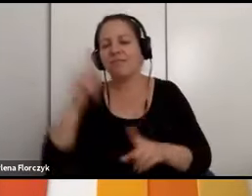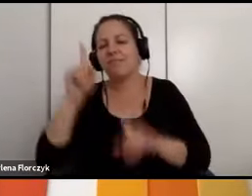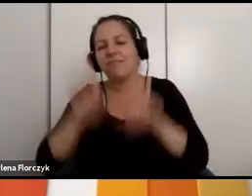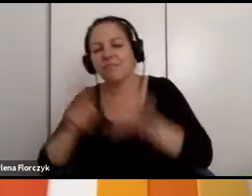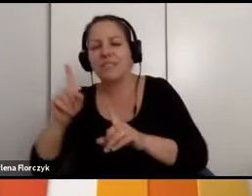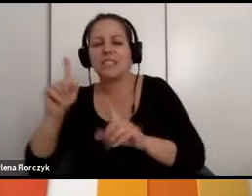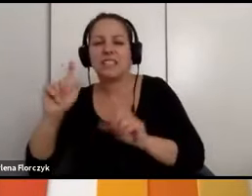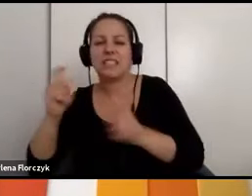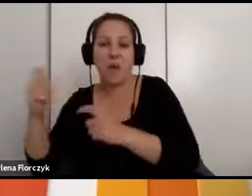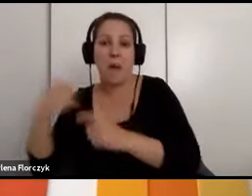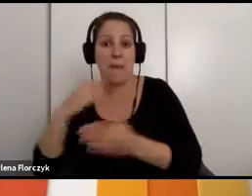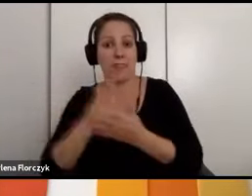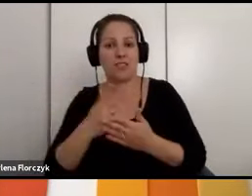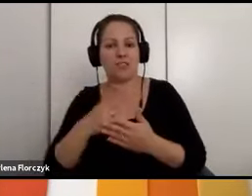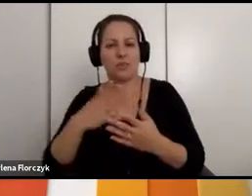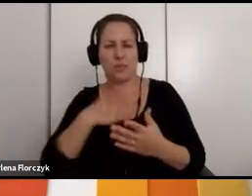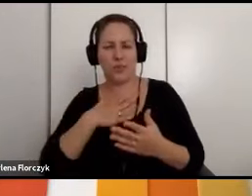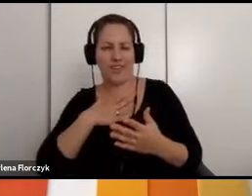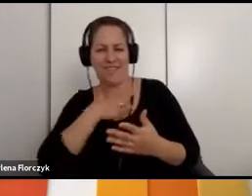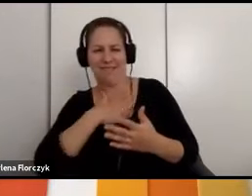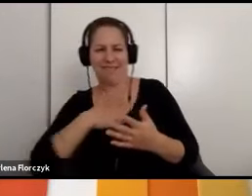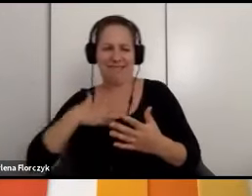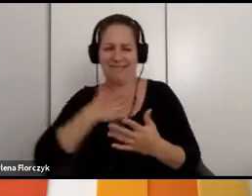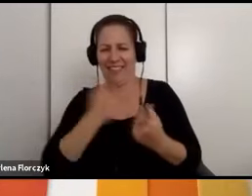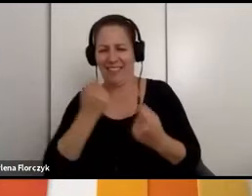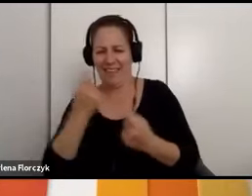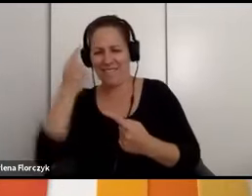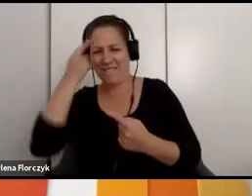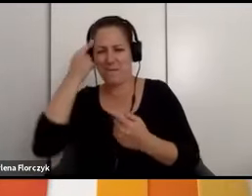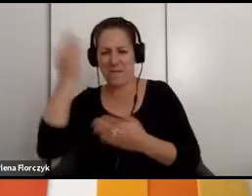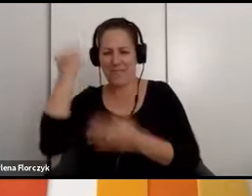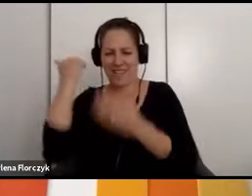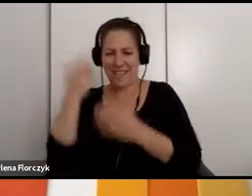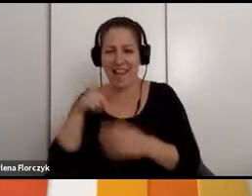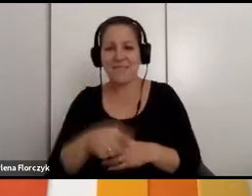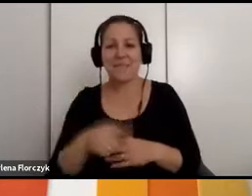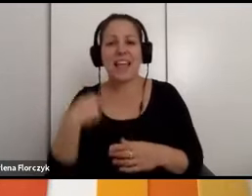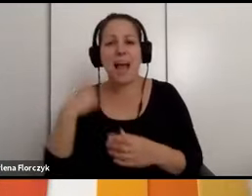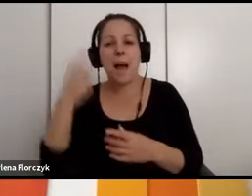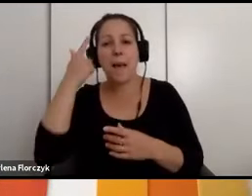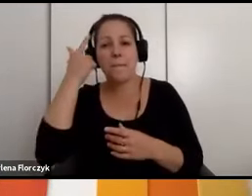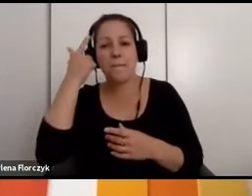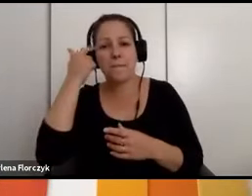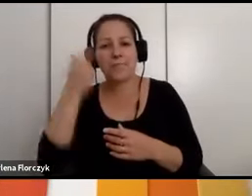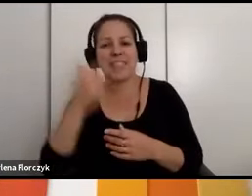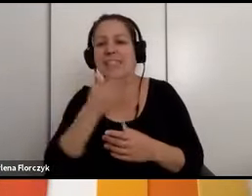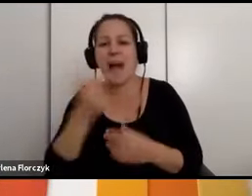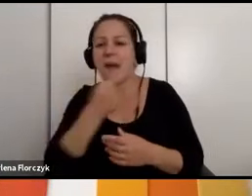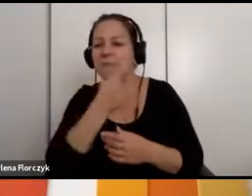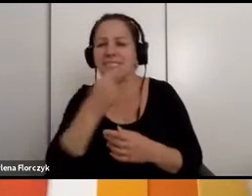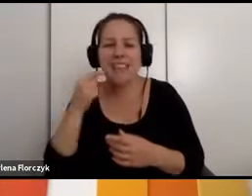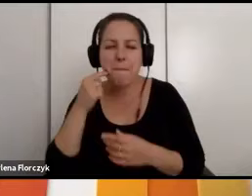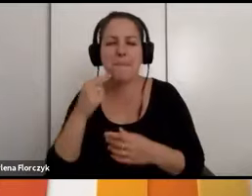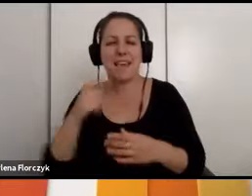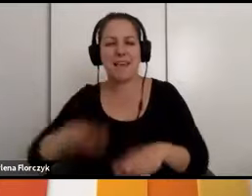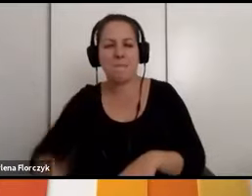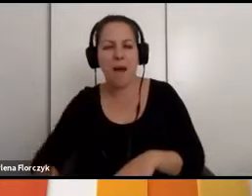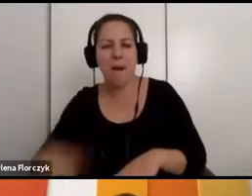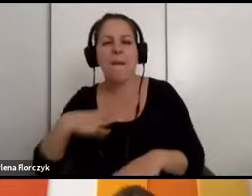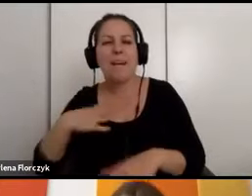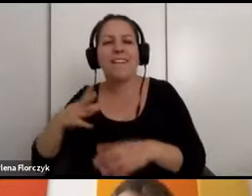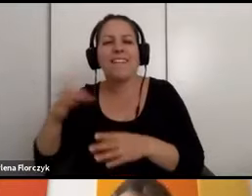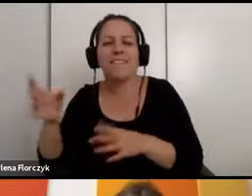takie, no teraz myślę, że lekko żenujące występy. Więc pamiętam, że jak nie miałam zębów i byłam mała, no to grałam babcię, tak?